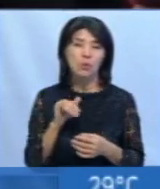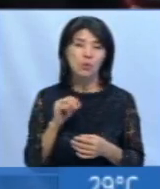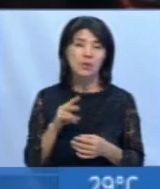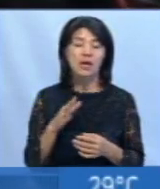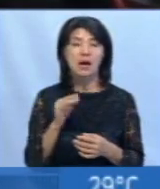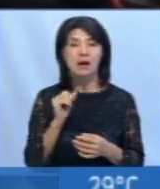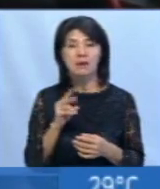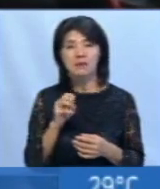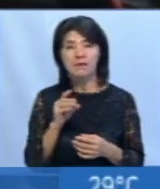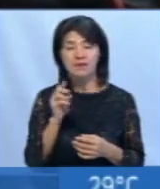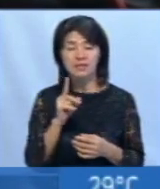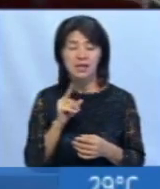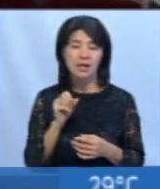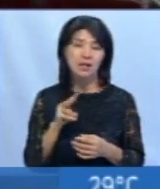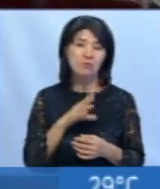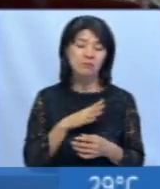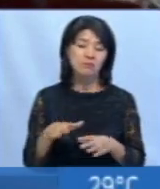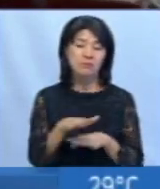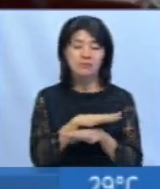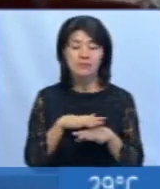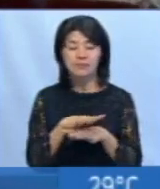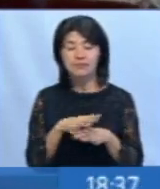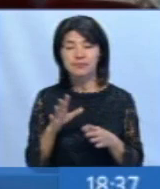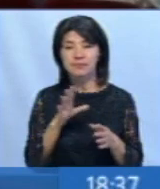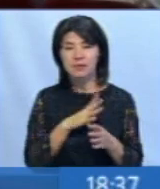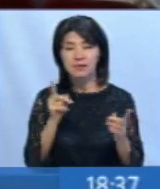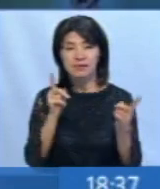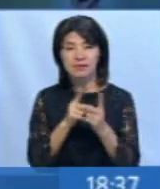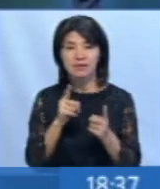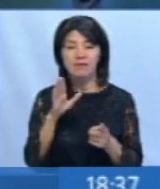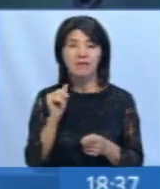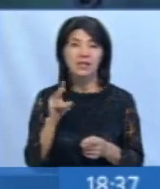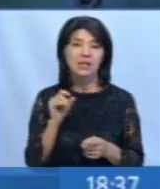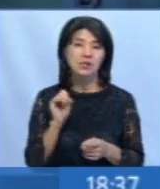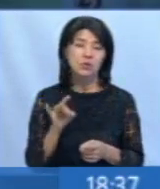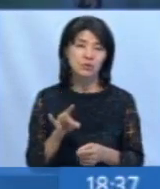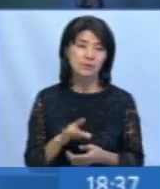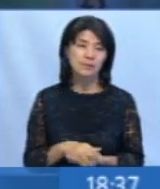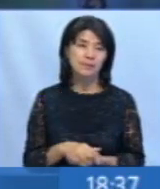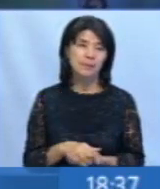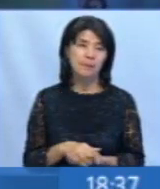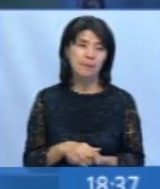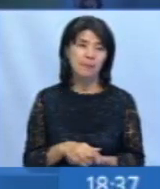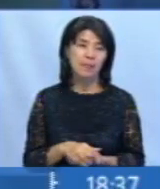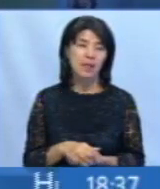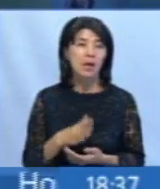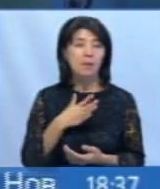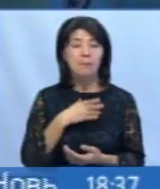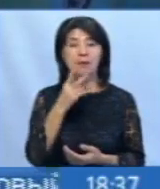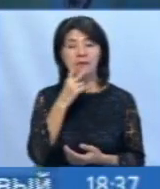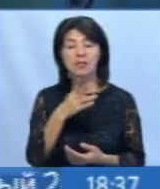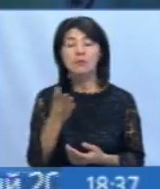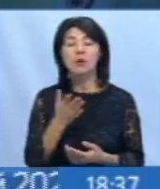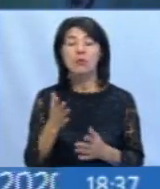региона встретился с местными представителями этнокультурных объединений и волонтерами. Мы видим, какой огромный труд был проведен за эти